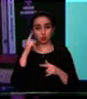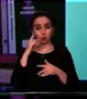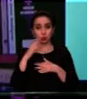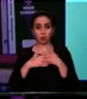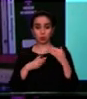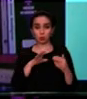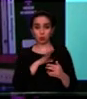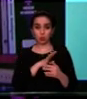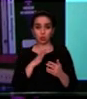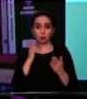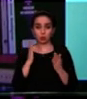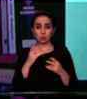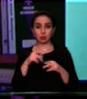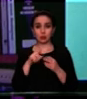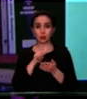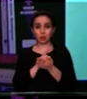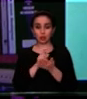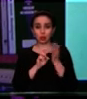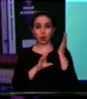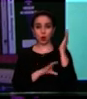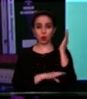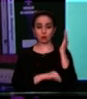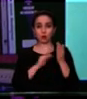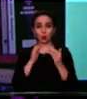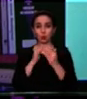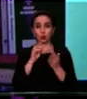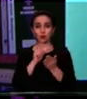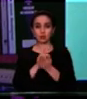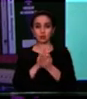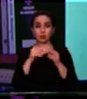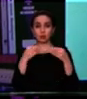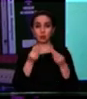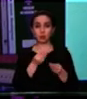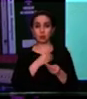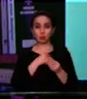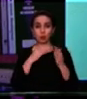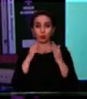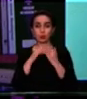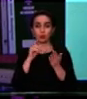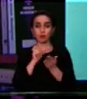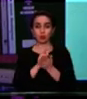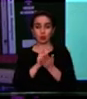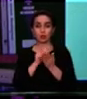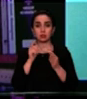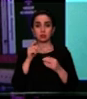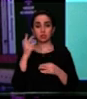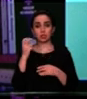olgan bo'lsangiz, darsimizning oxirida sizga uyga vazifa bermoqchiman. Uyga vazifa